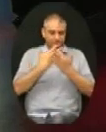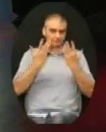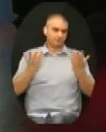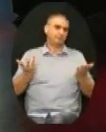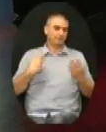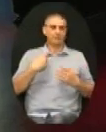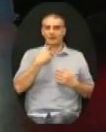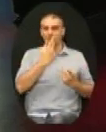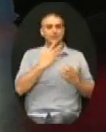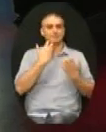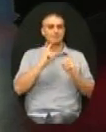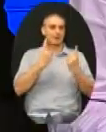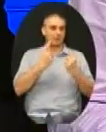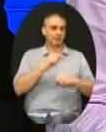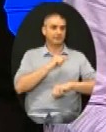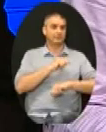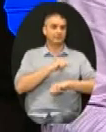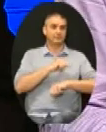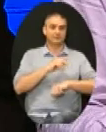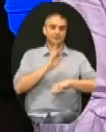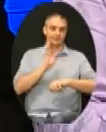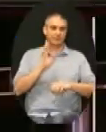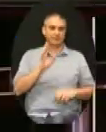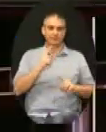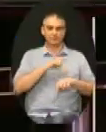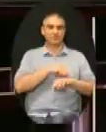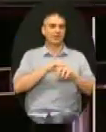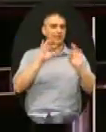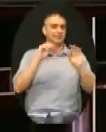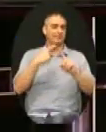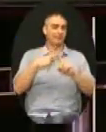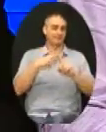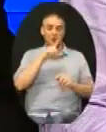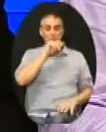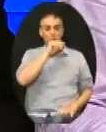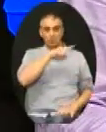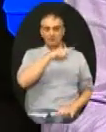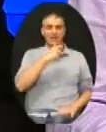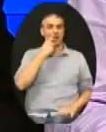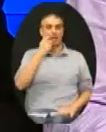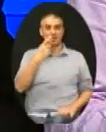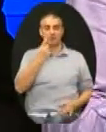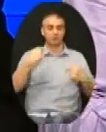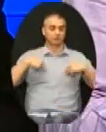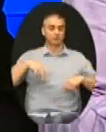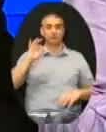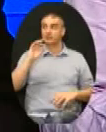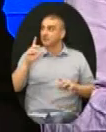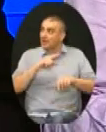אבל בואו ניתן את סיפור המעשה. בשעה 10:30. כן, בשעה 10:30 בטוויטר, אריה דרעי, יושב ראש ש"ס,